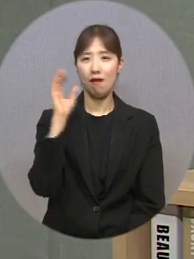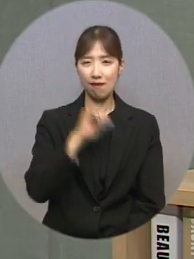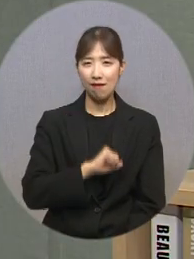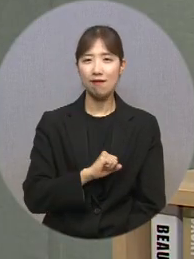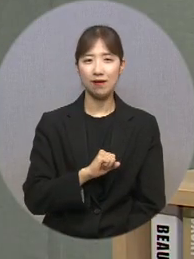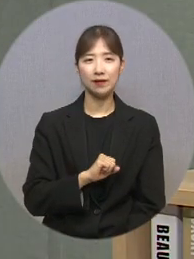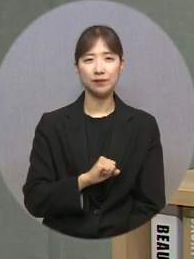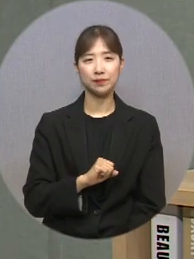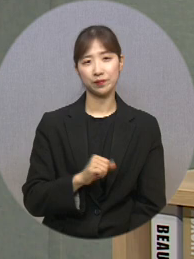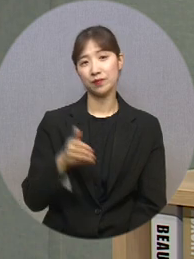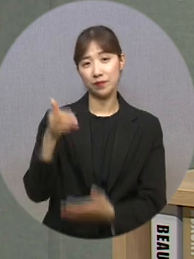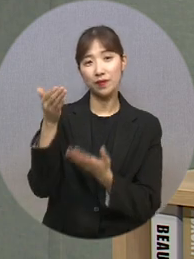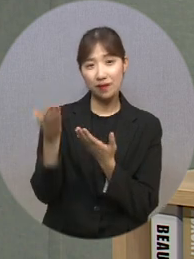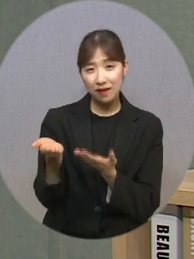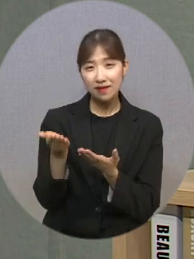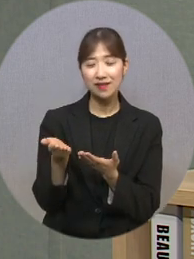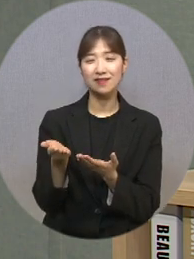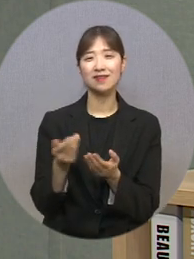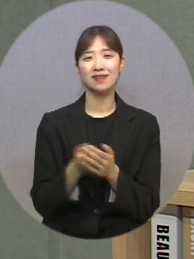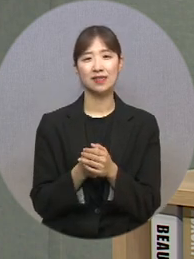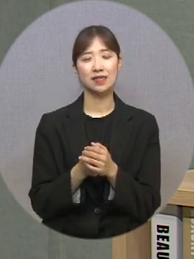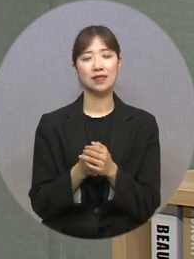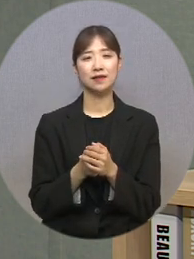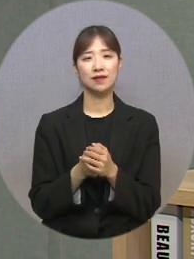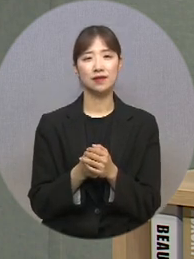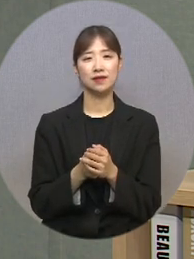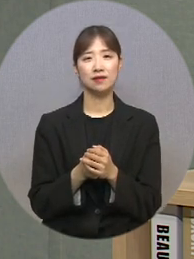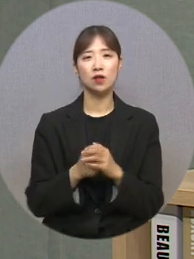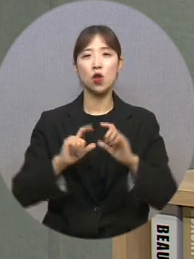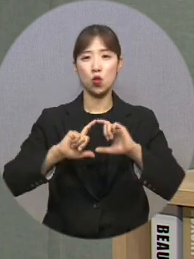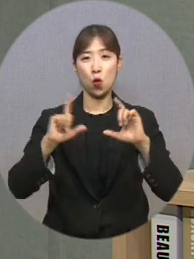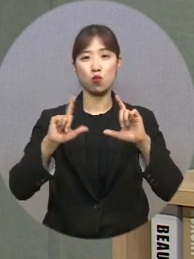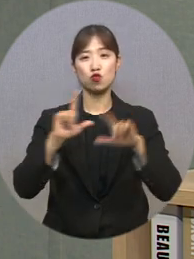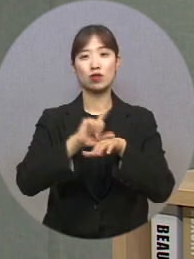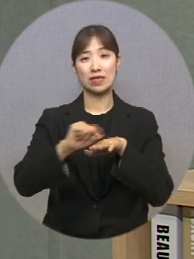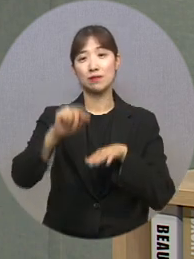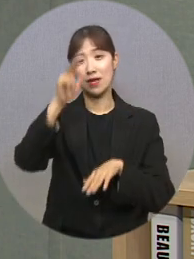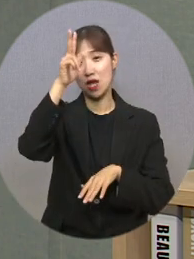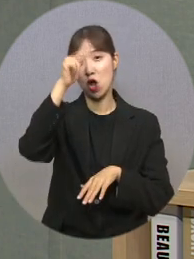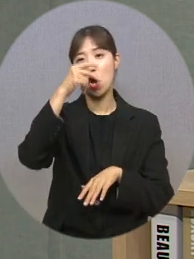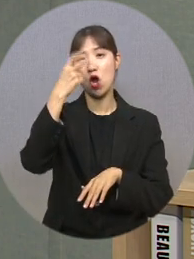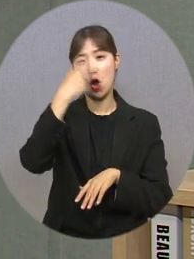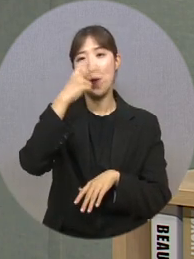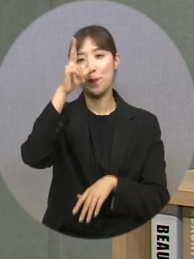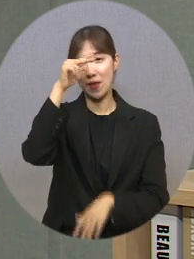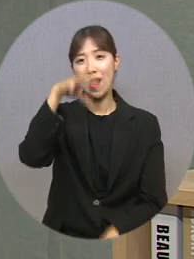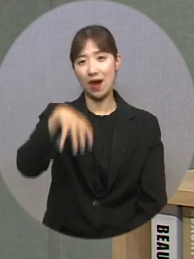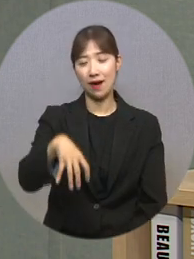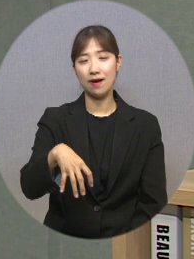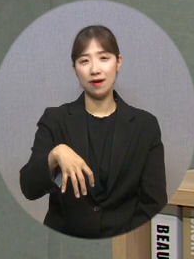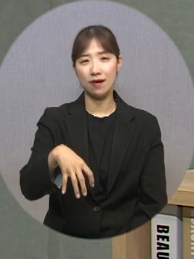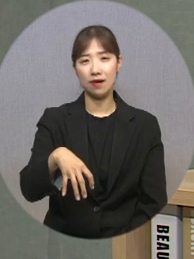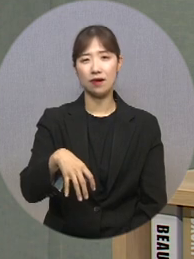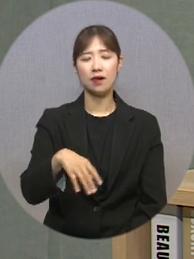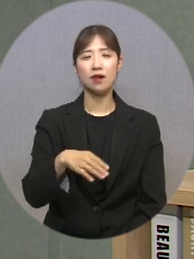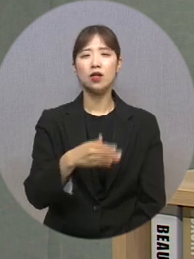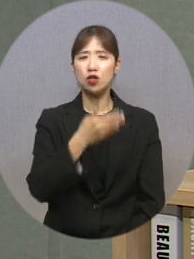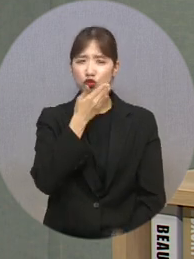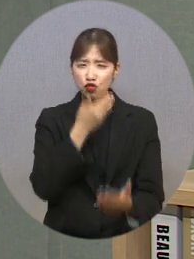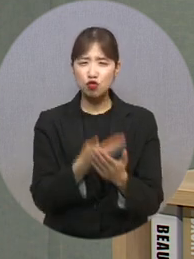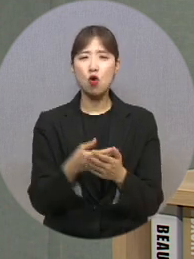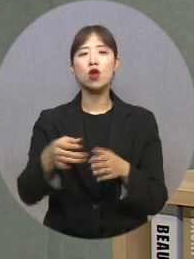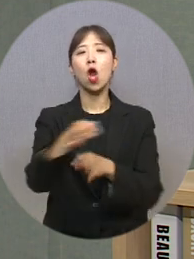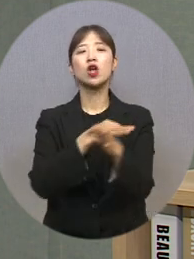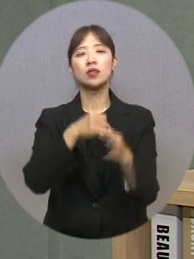그 임채원 부장검사께서는 이 동부지검의 주요